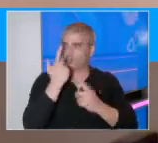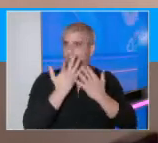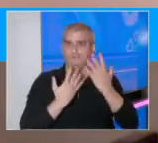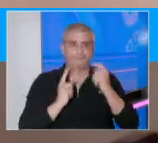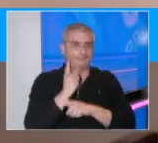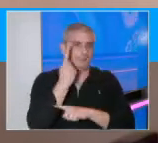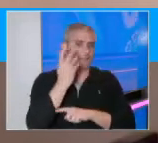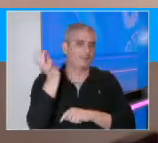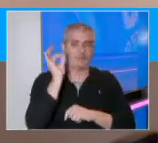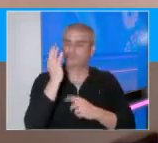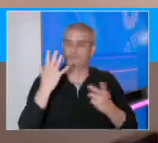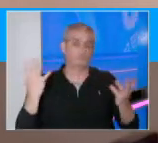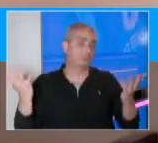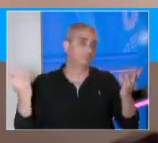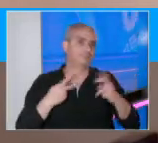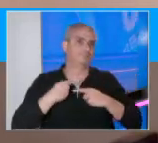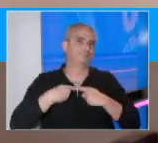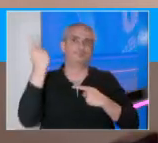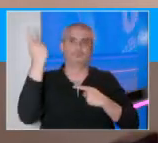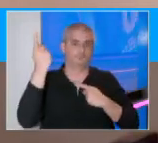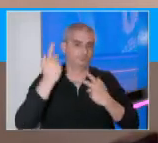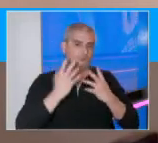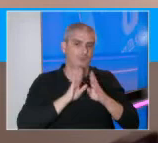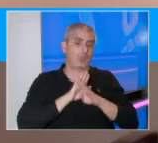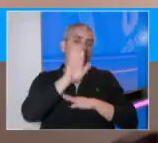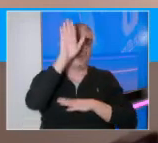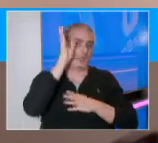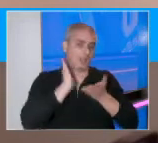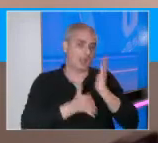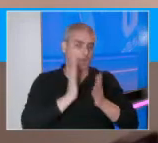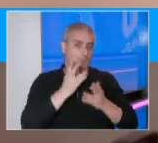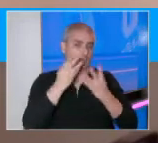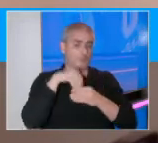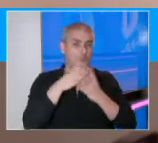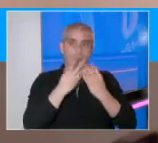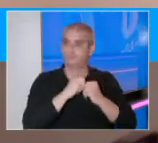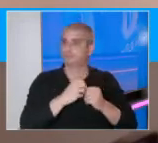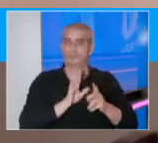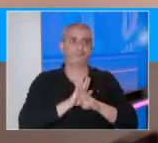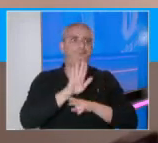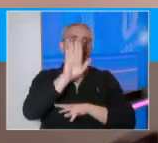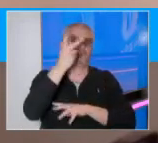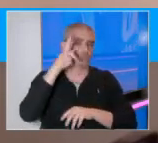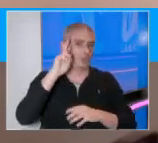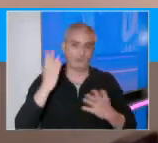את האחוזים מזנקים, את האחוזים של העלייה של אלימות במשפחה מזנקים,